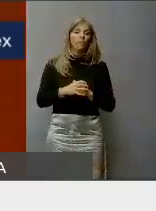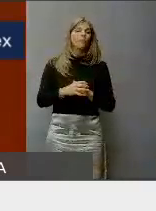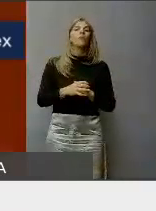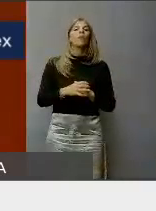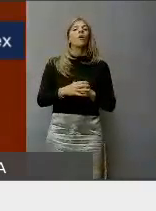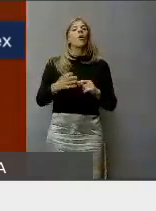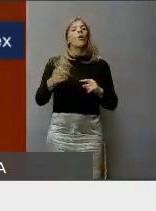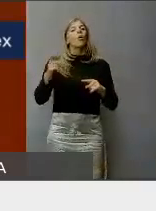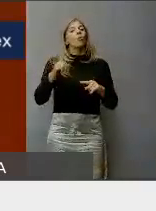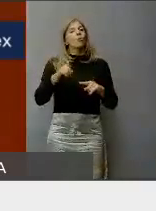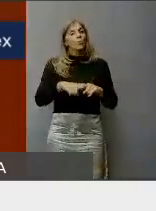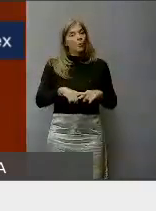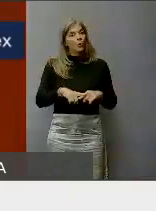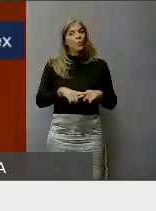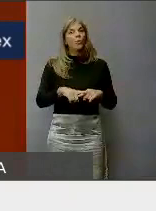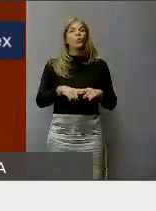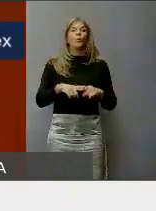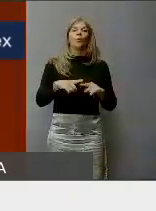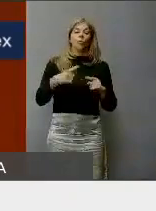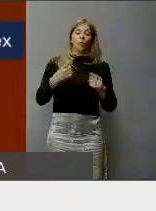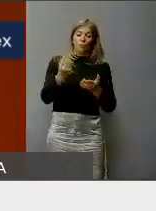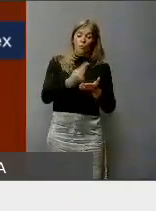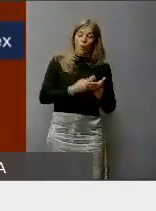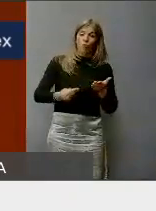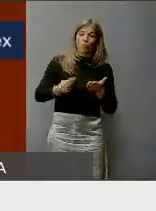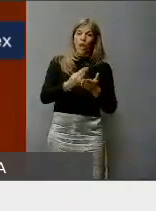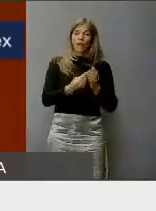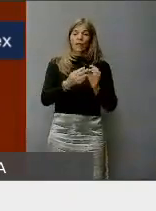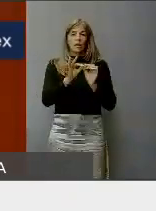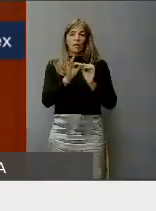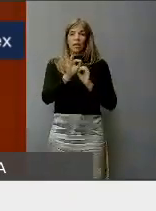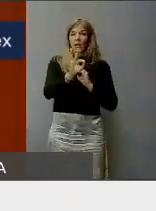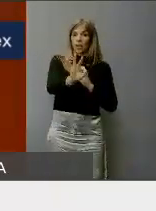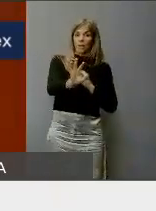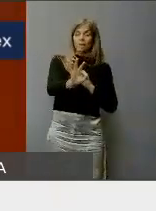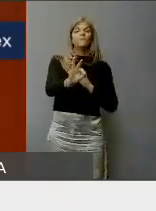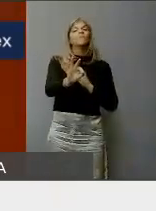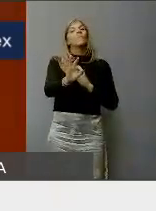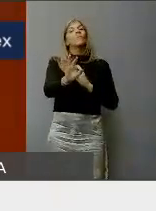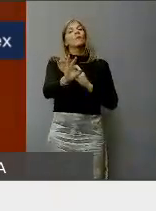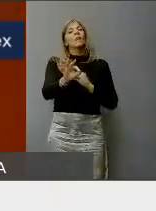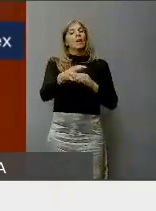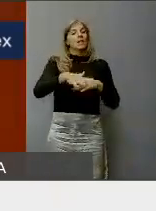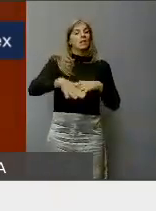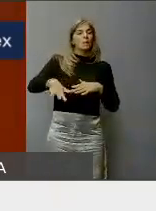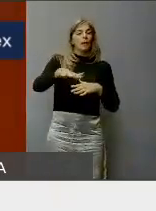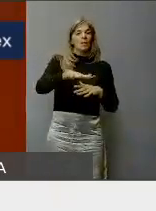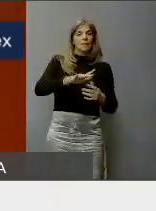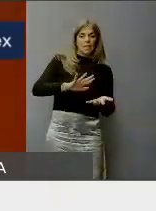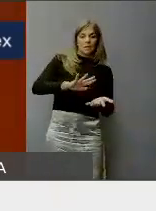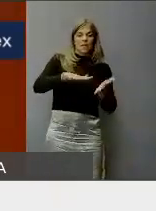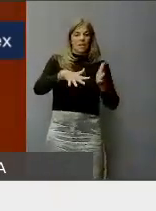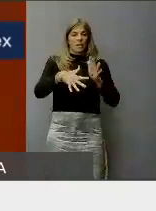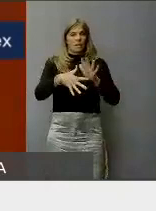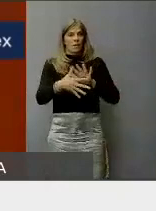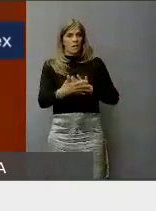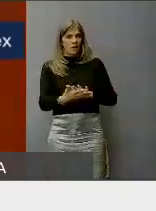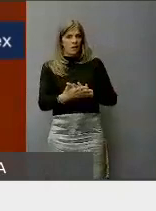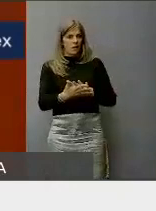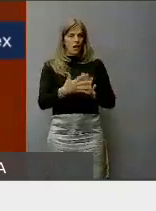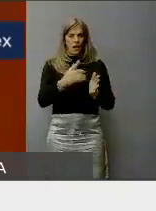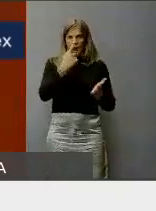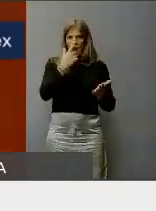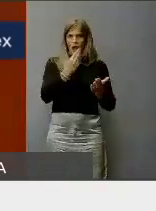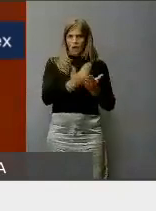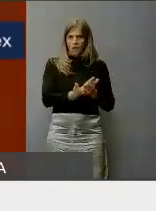attuazione di progetti finalizzati alla riqualificazione di spazi e aree o immobili di proprietà